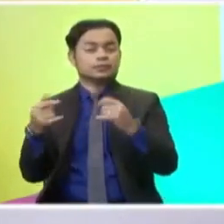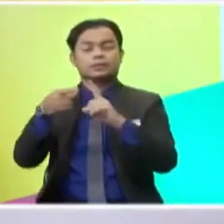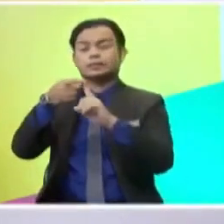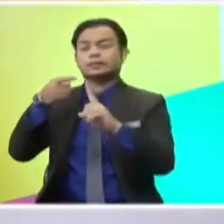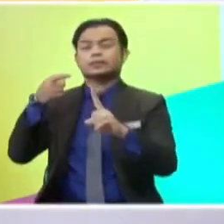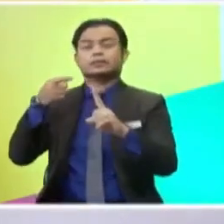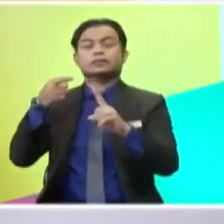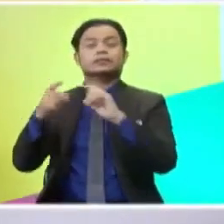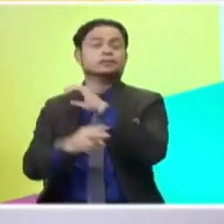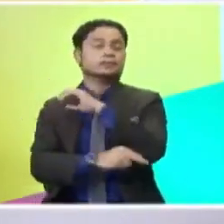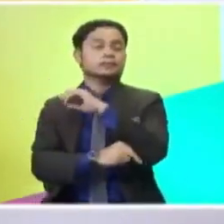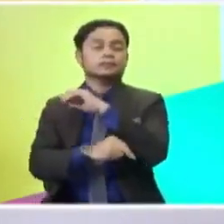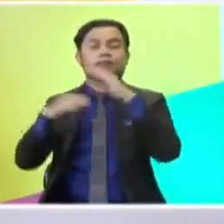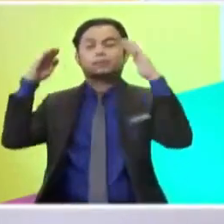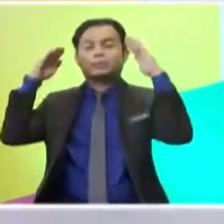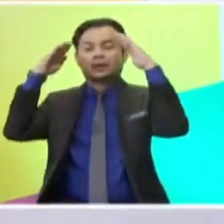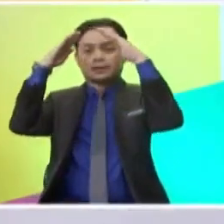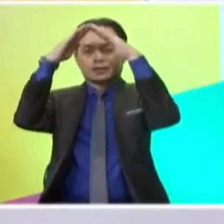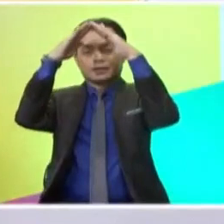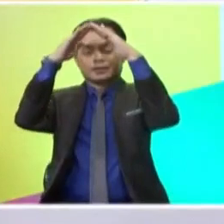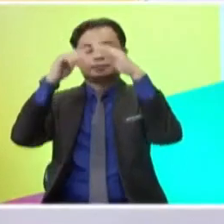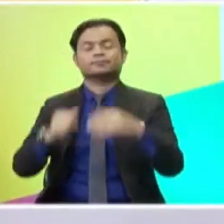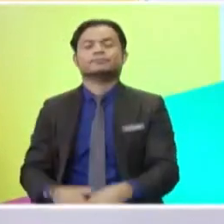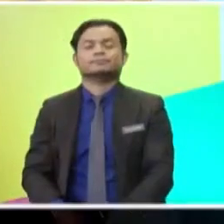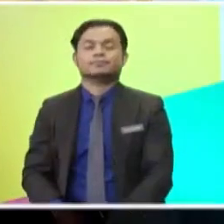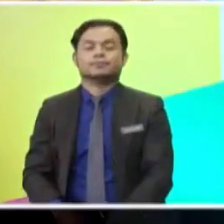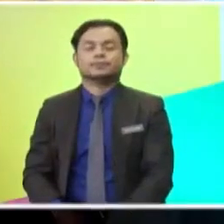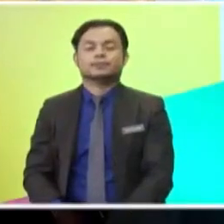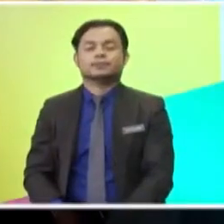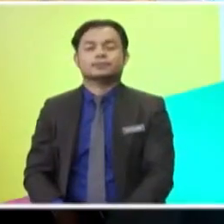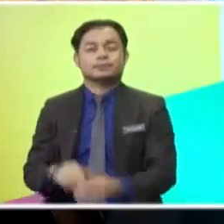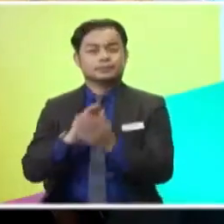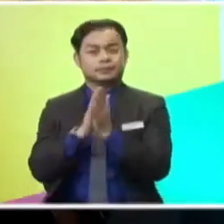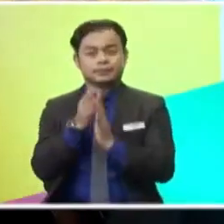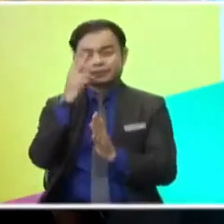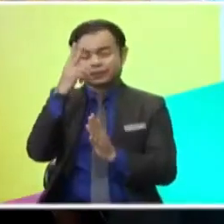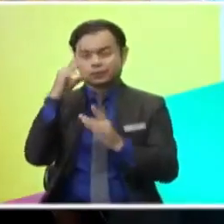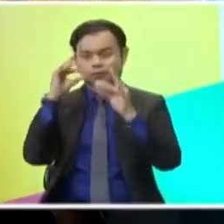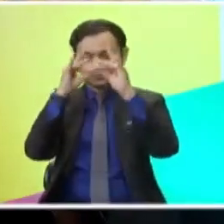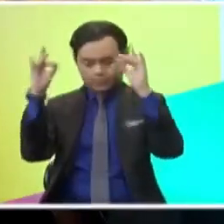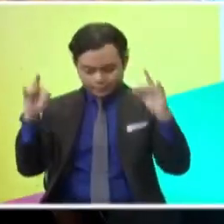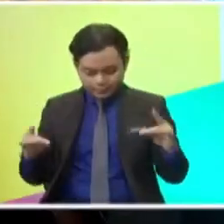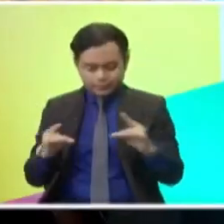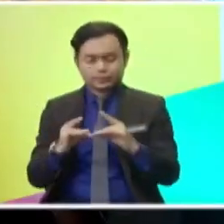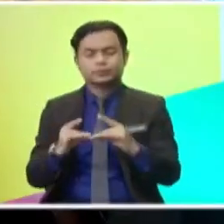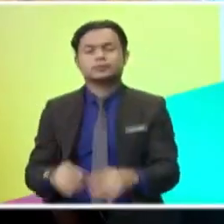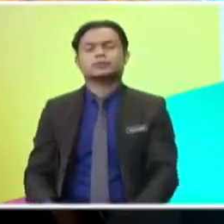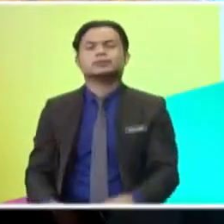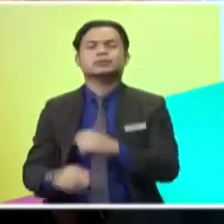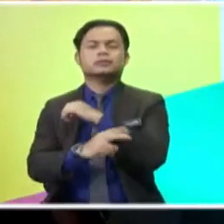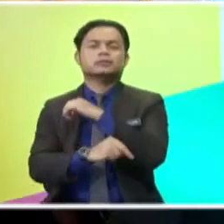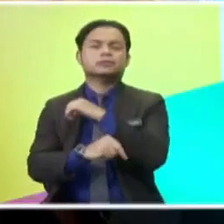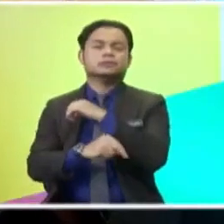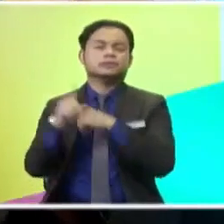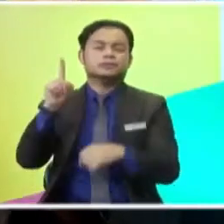yeah, betul. Okey. Itu dia. Jadi kalau boleh tengok peta ni. Negeri mana yang masih belum